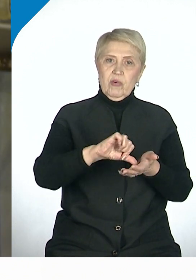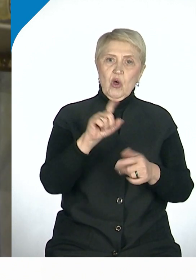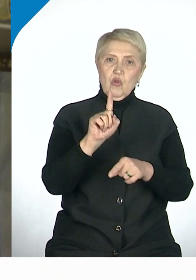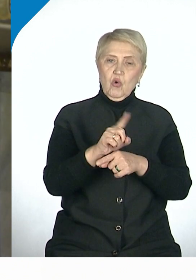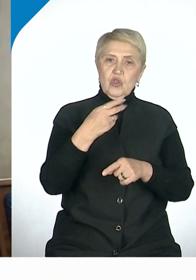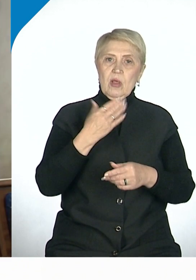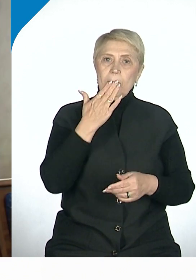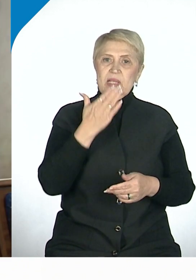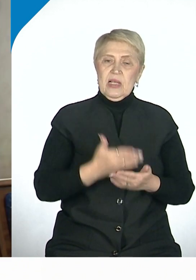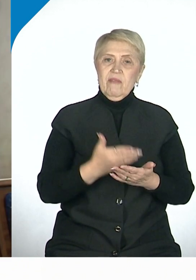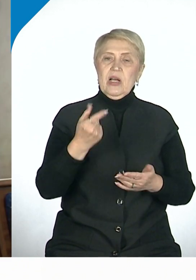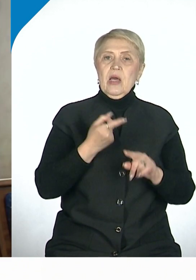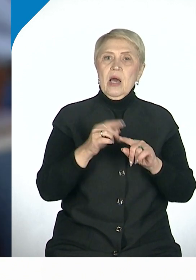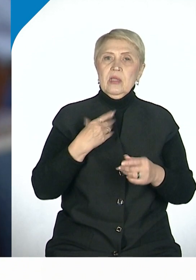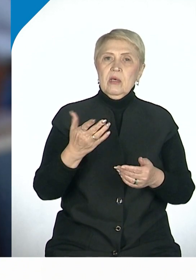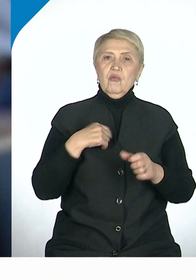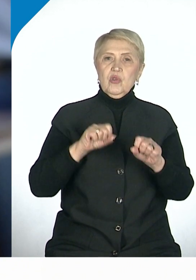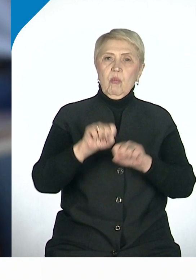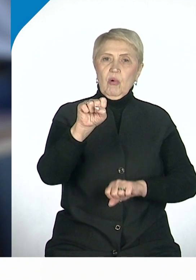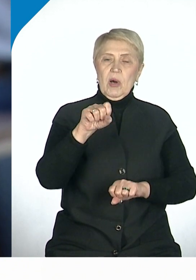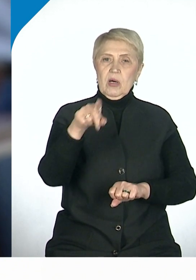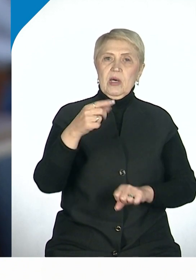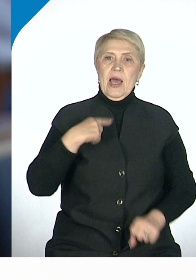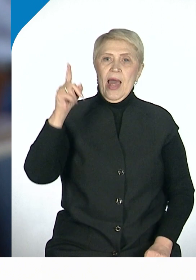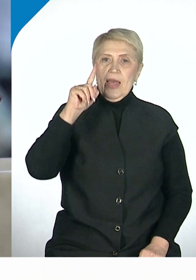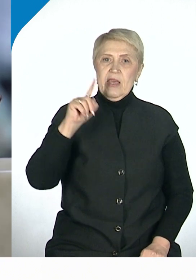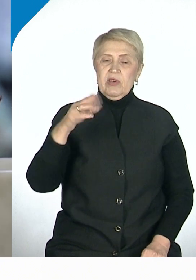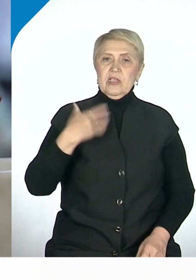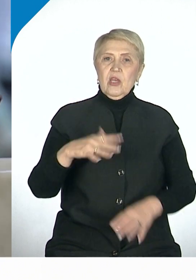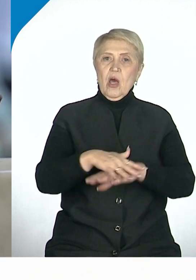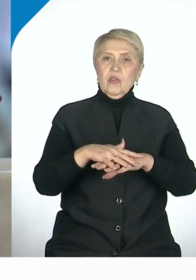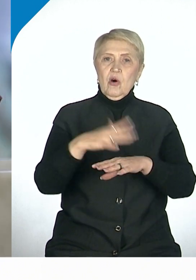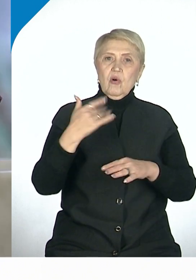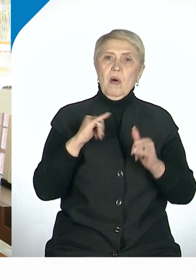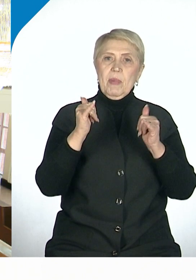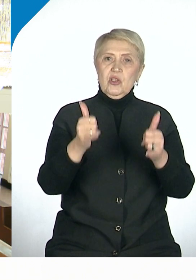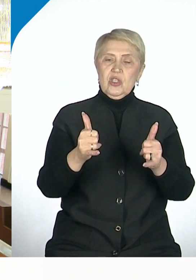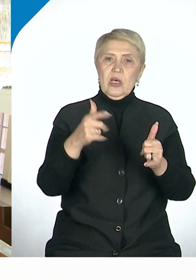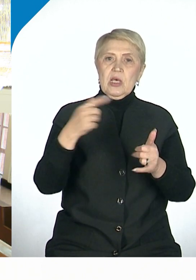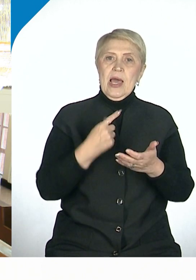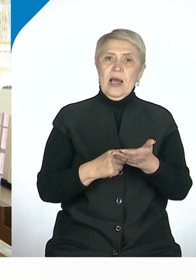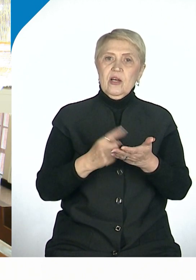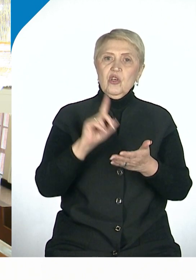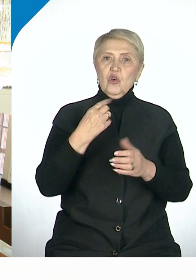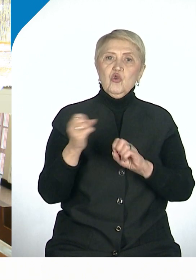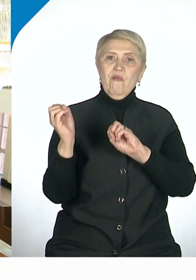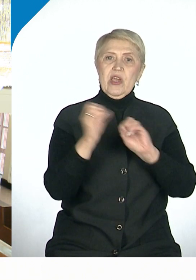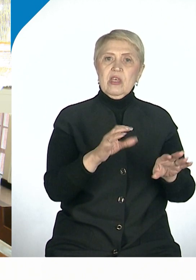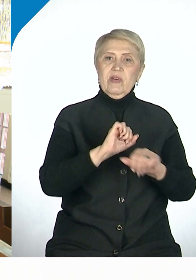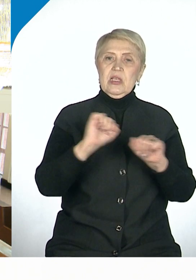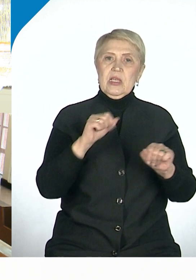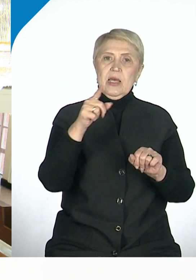пергаментный свиток. Вообще еврейский народ настолько почитает книги, что даже выкидывать их запрещено. Их захоранивают.